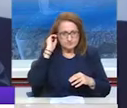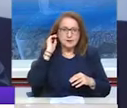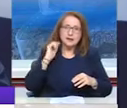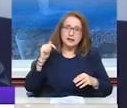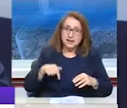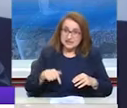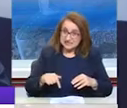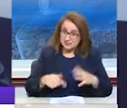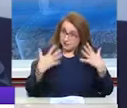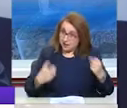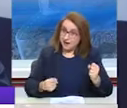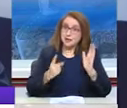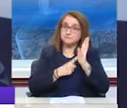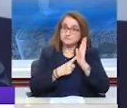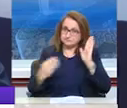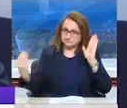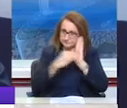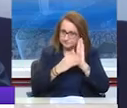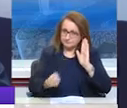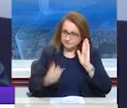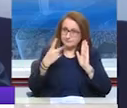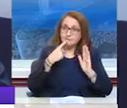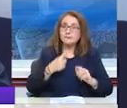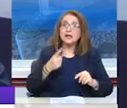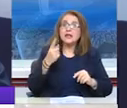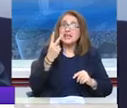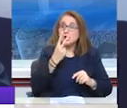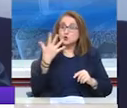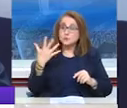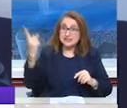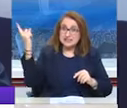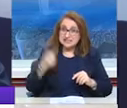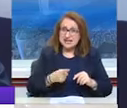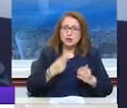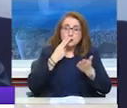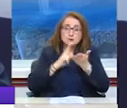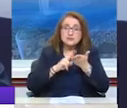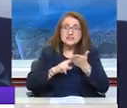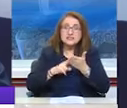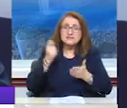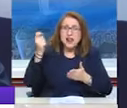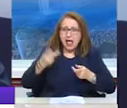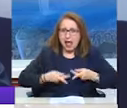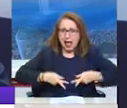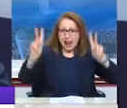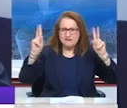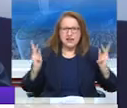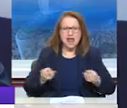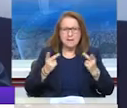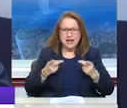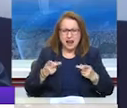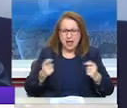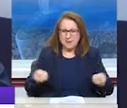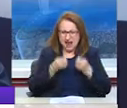υπάρξει διάταξη που θα παρέχει μείωση 25% στις ασφαλιστικές εισφορές ελεύθερων επαγγελματιών και